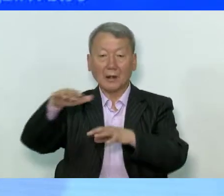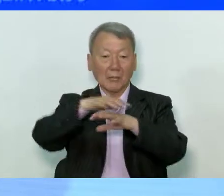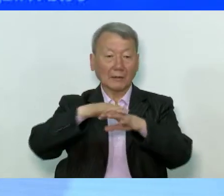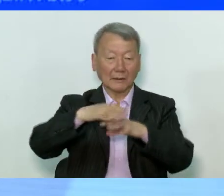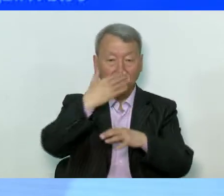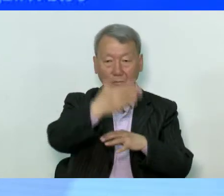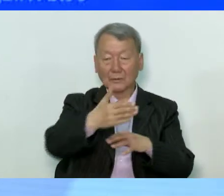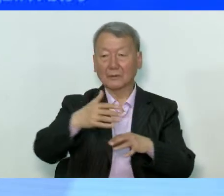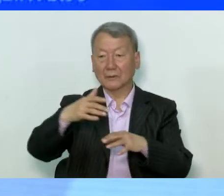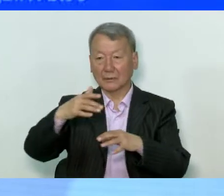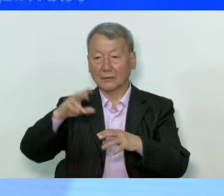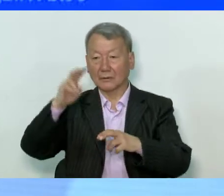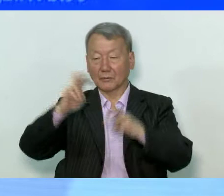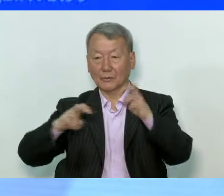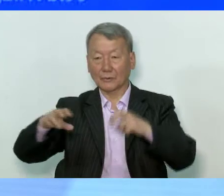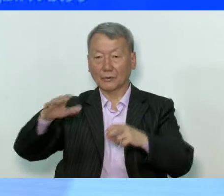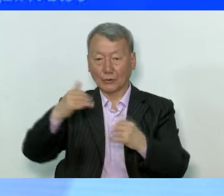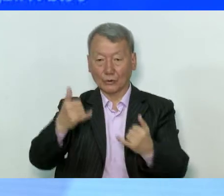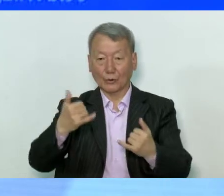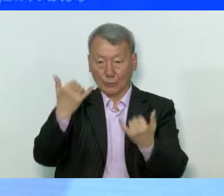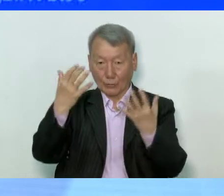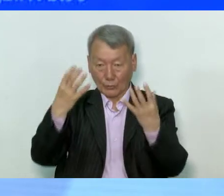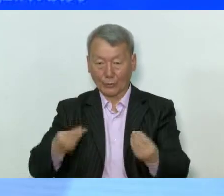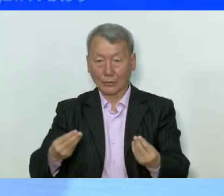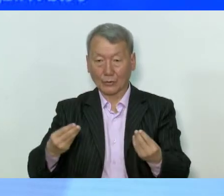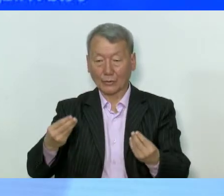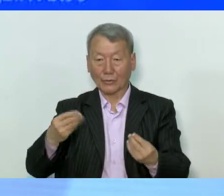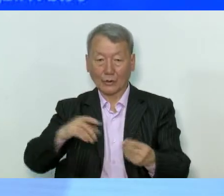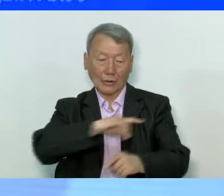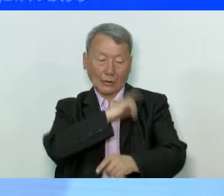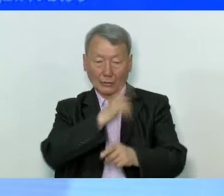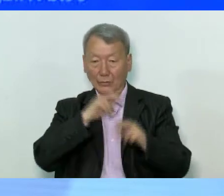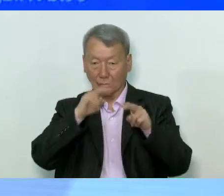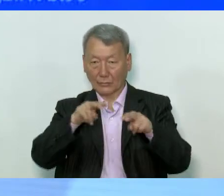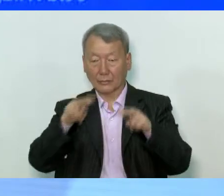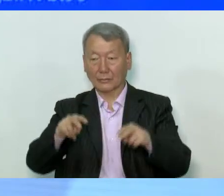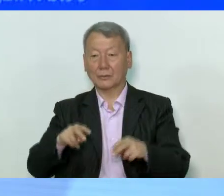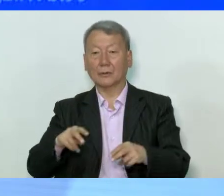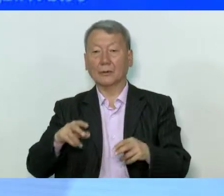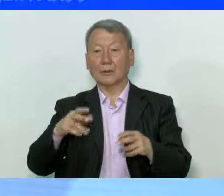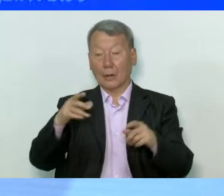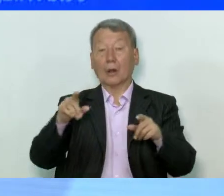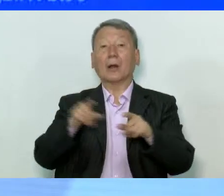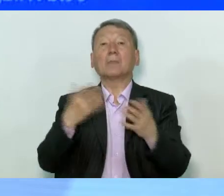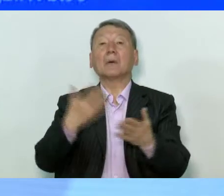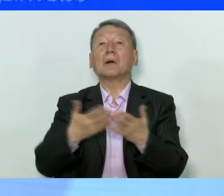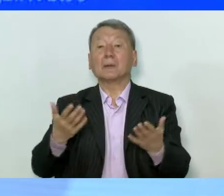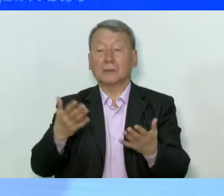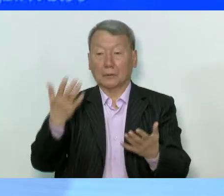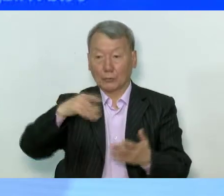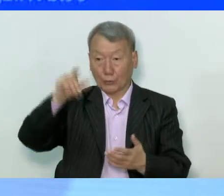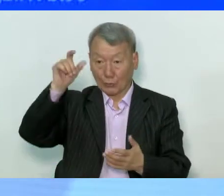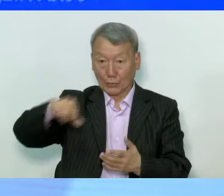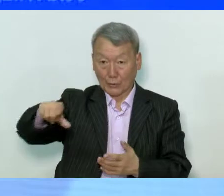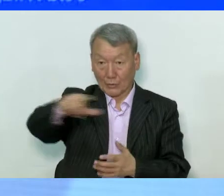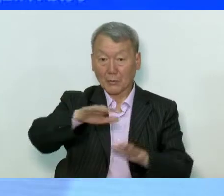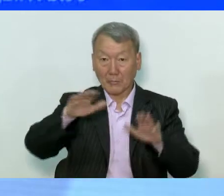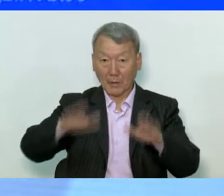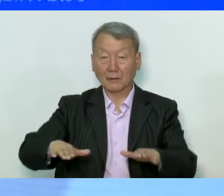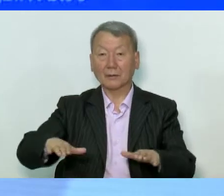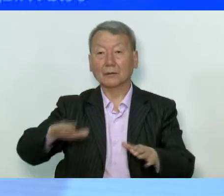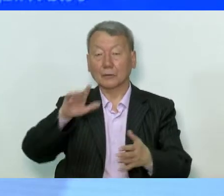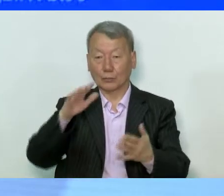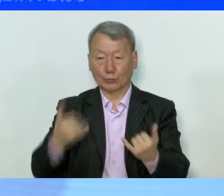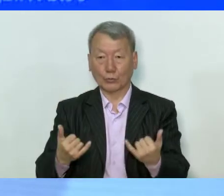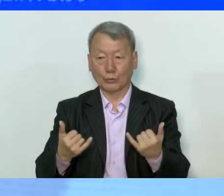бар, ошолорго бүгүнкү күндө бир катуу талаптарды койдук. Бул эми талаптар кандай? Ар бир адам ошол жердеги